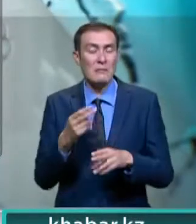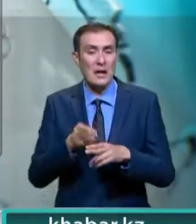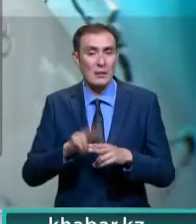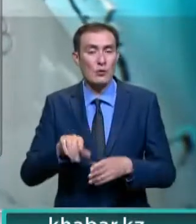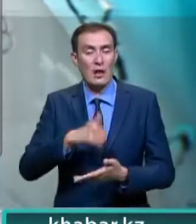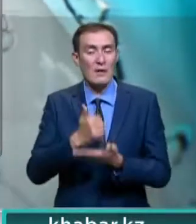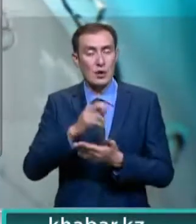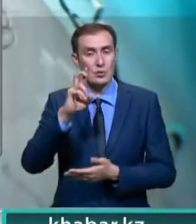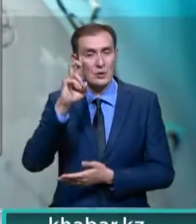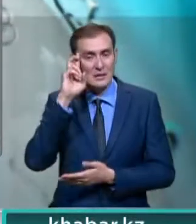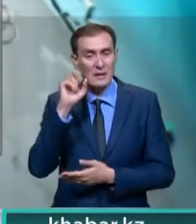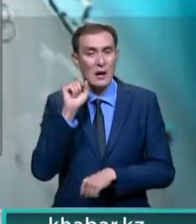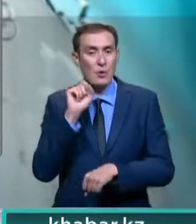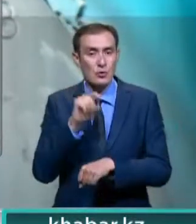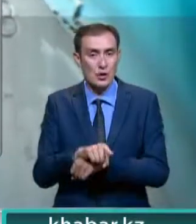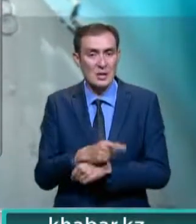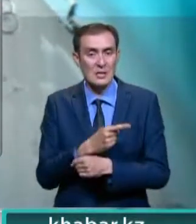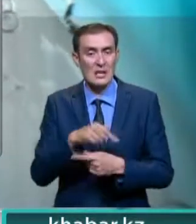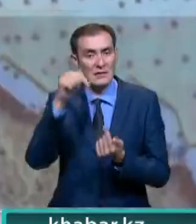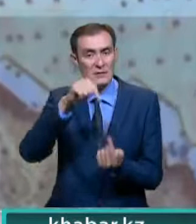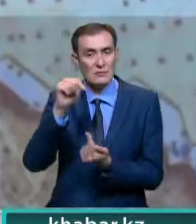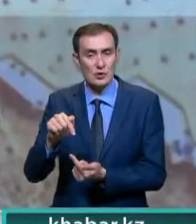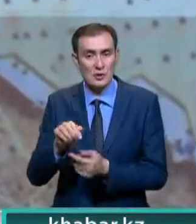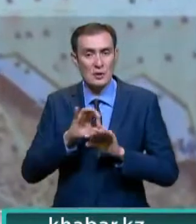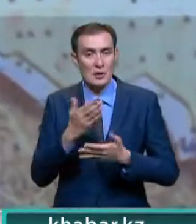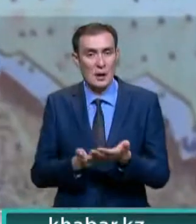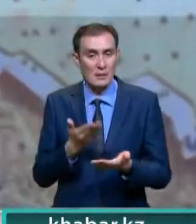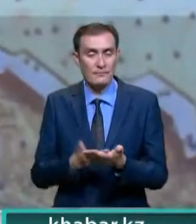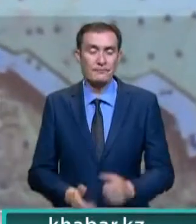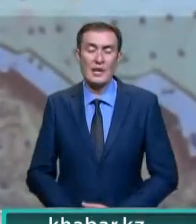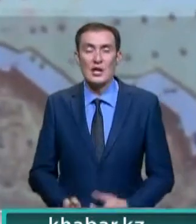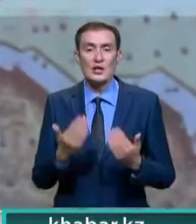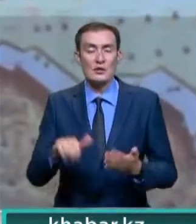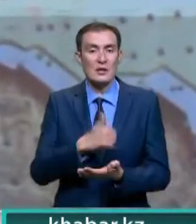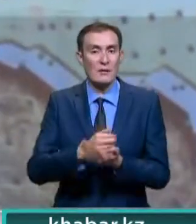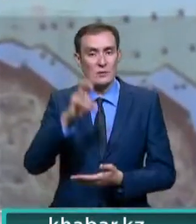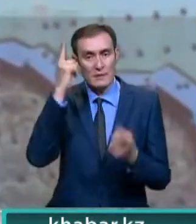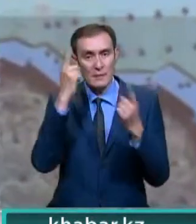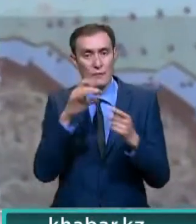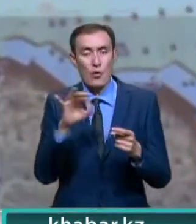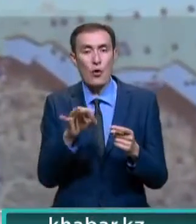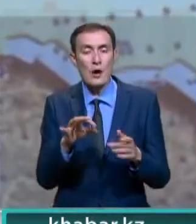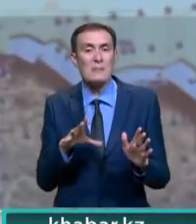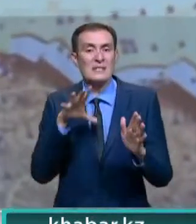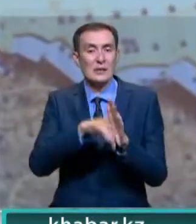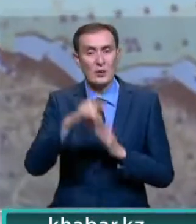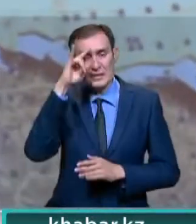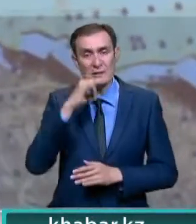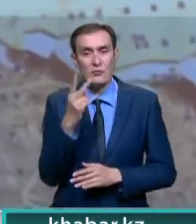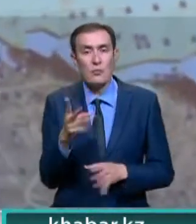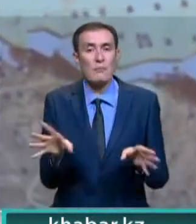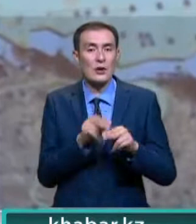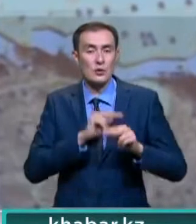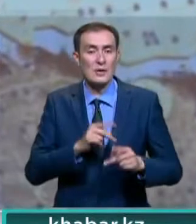президент дал соответствующие поручения. И сегодня же президент объявил о присоединении Казахстана к двум